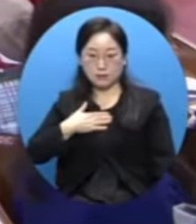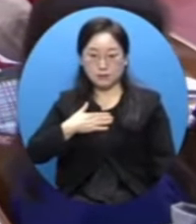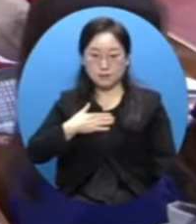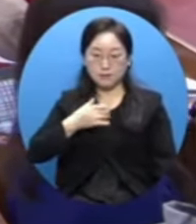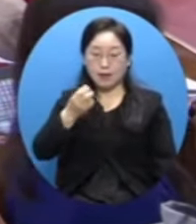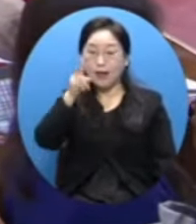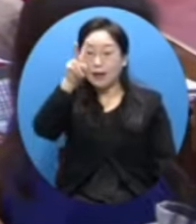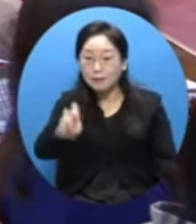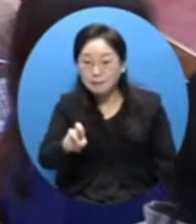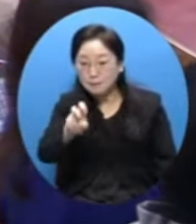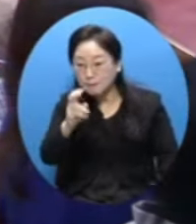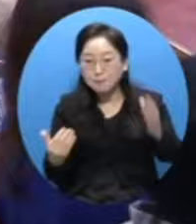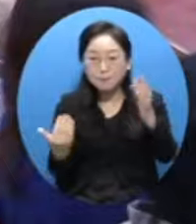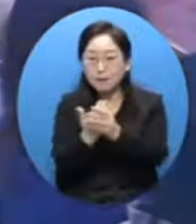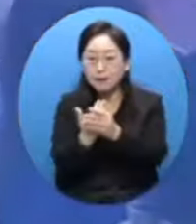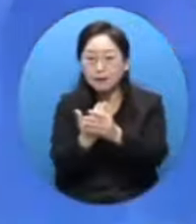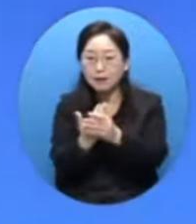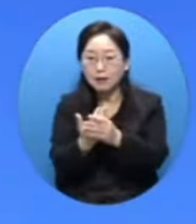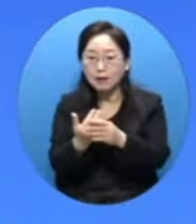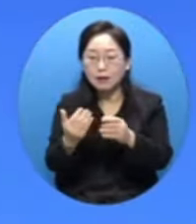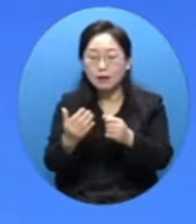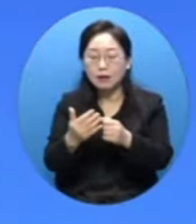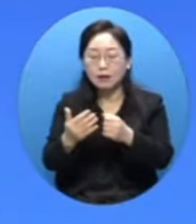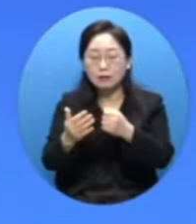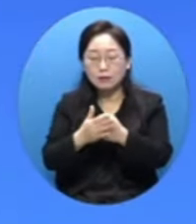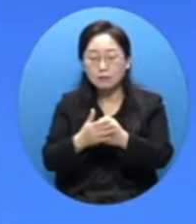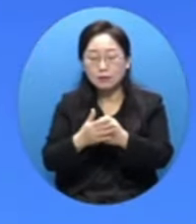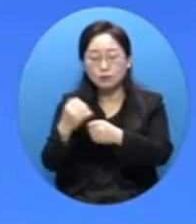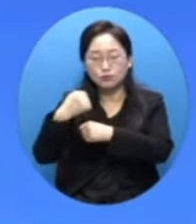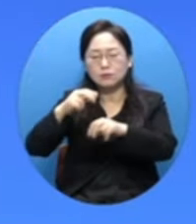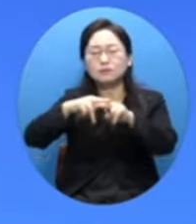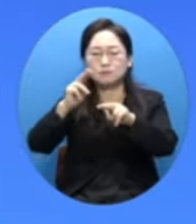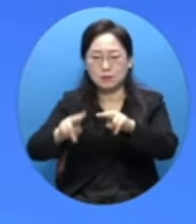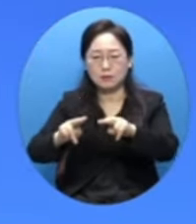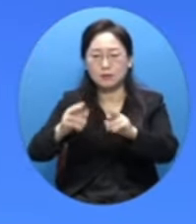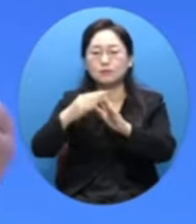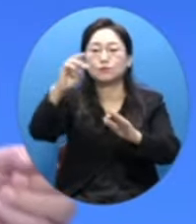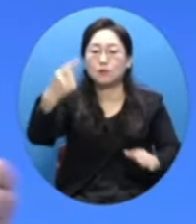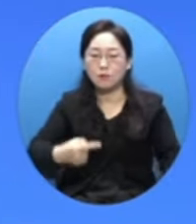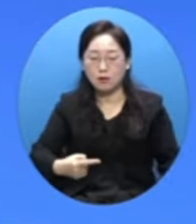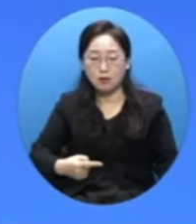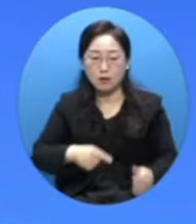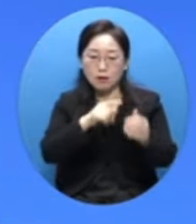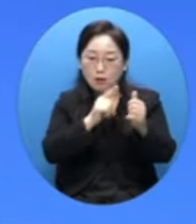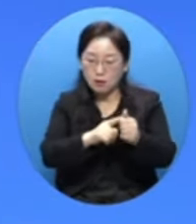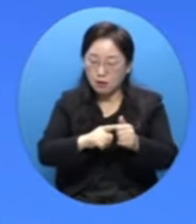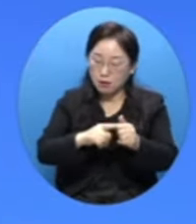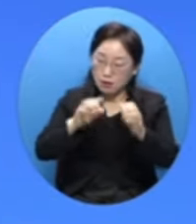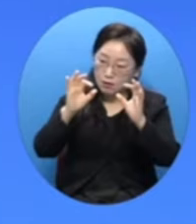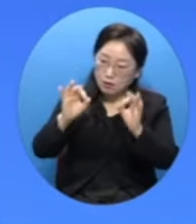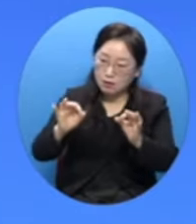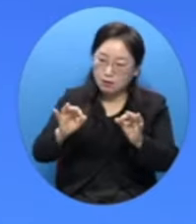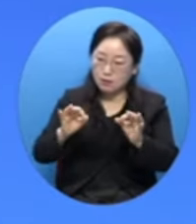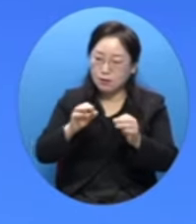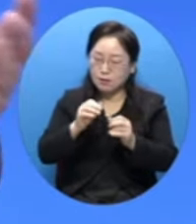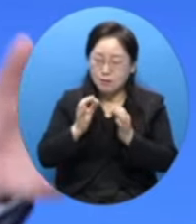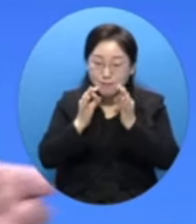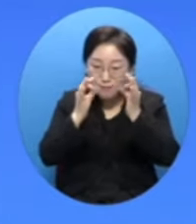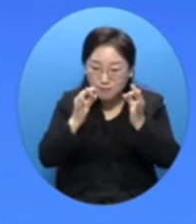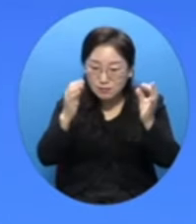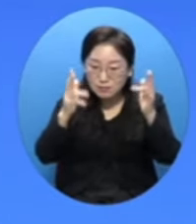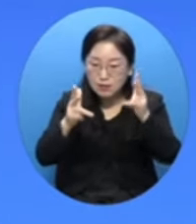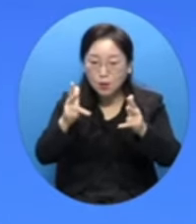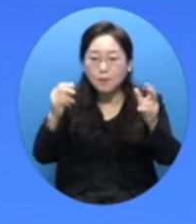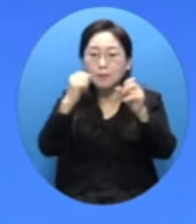암이 생겼다고 해서 이제 의가사 제대를 하고 들어옵니다. 자, 자기는 나름대로 열심히 일한다고 했는데 사업은 망하고